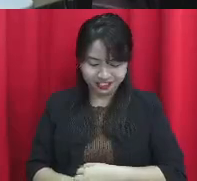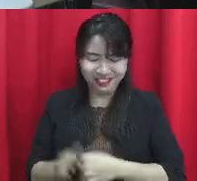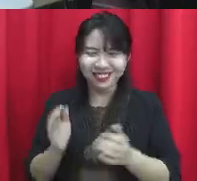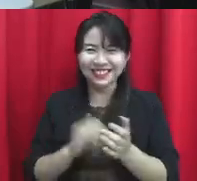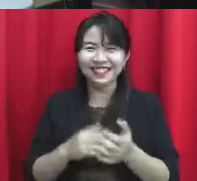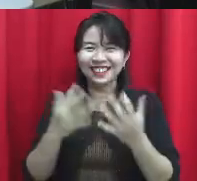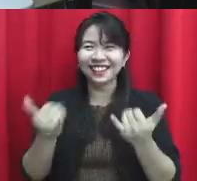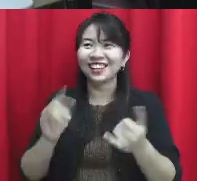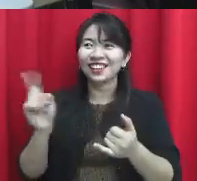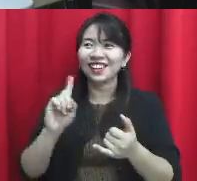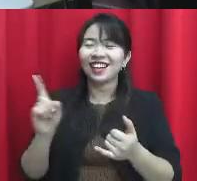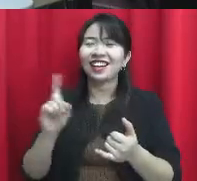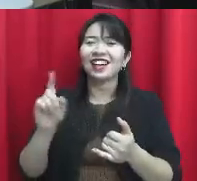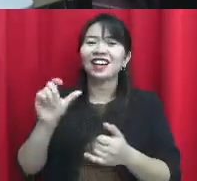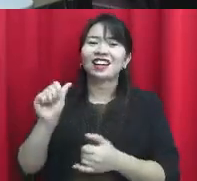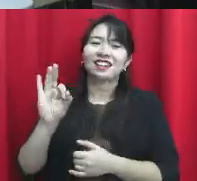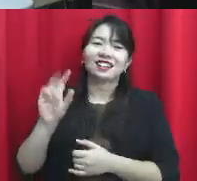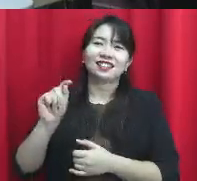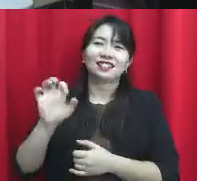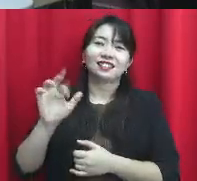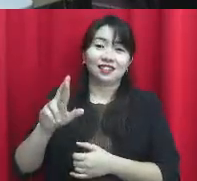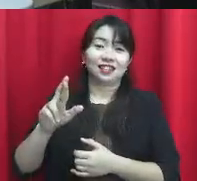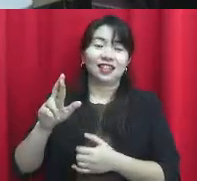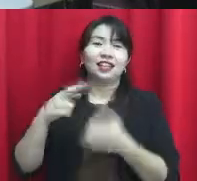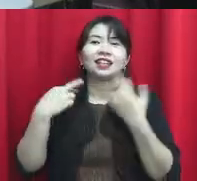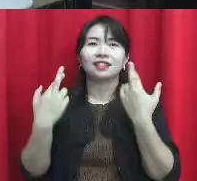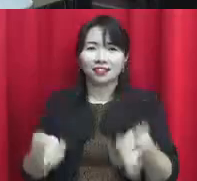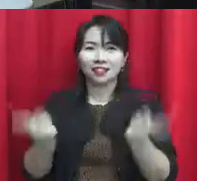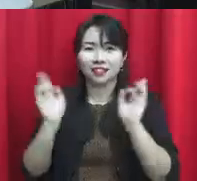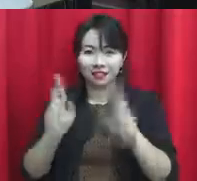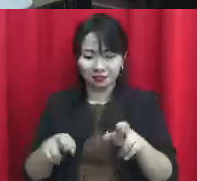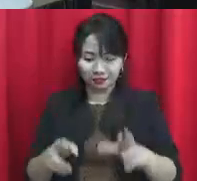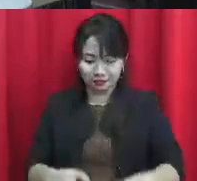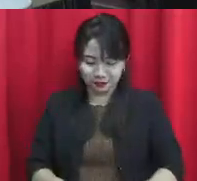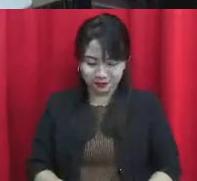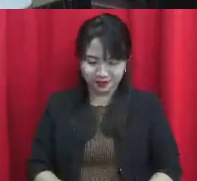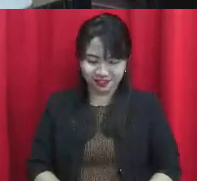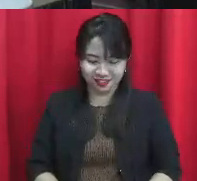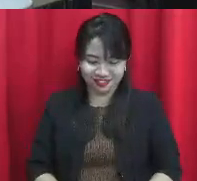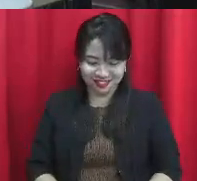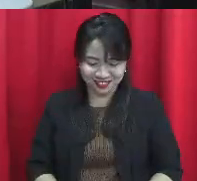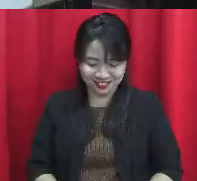Okay pero after English Ganon hindi I ba yon after science na